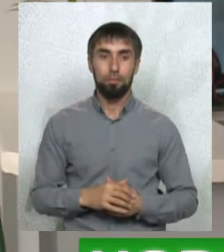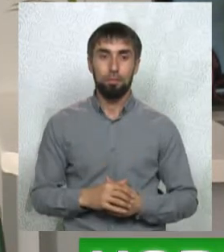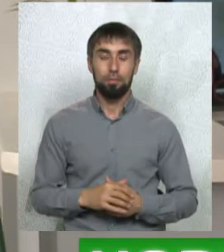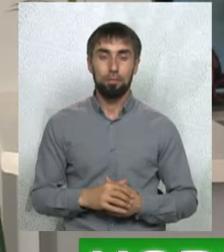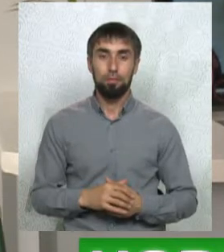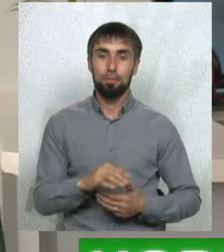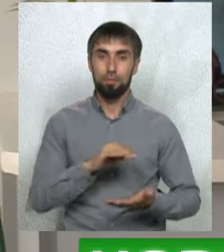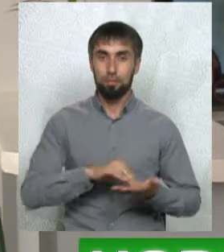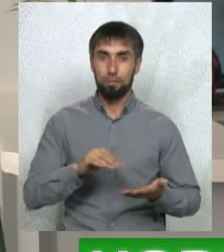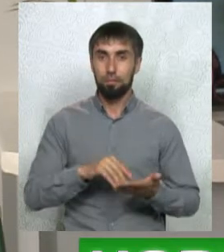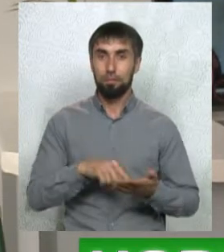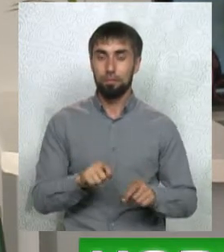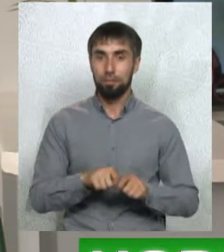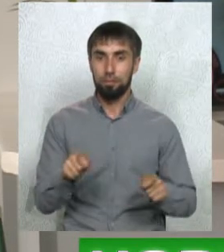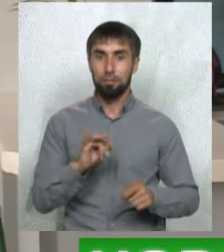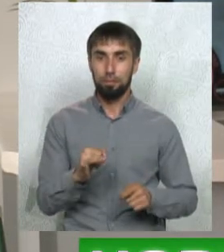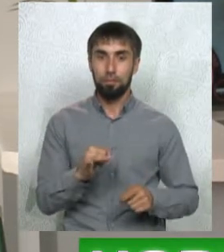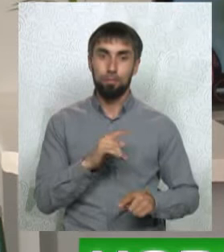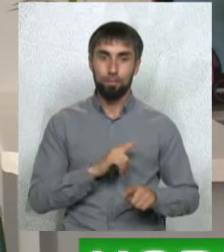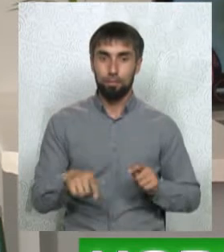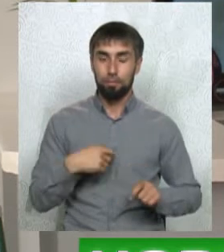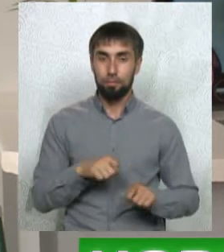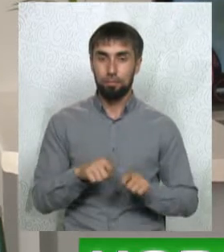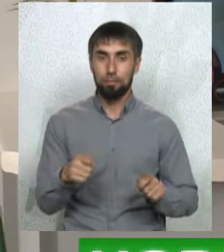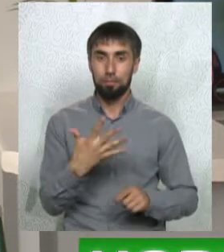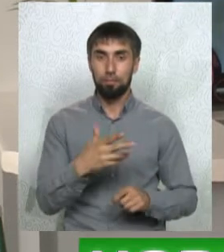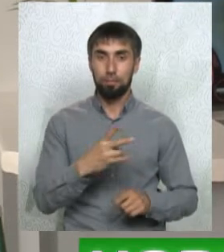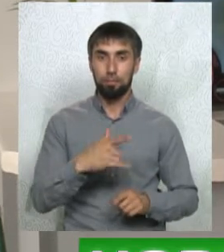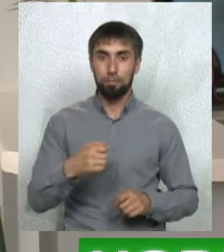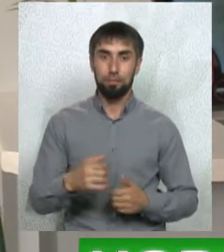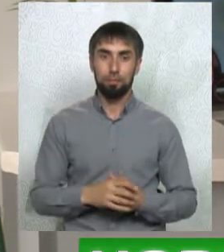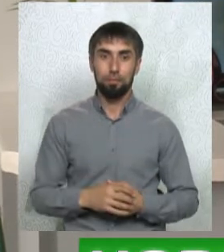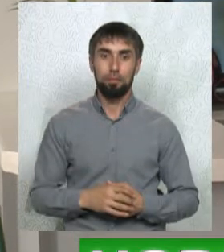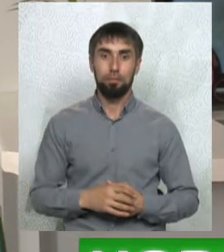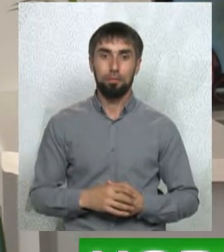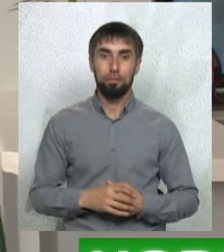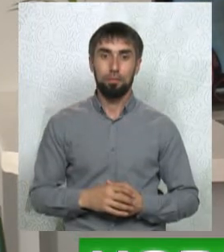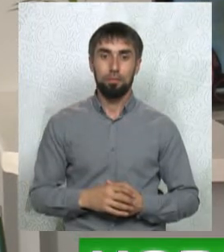написанное издать, и издать раз 5 книг.